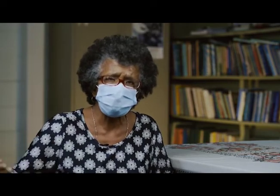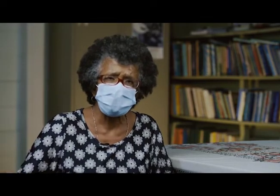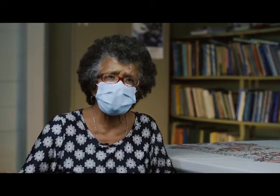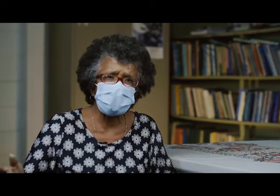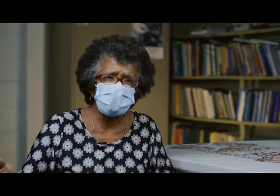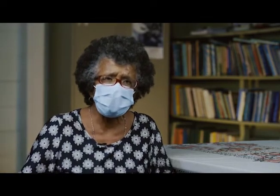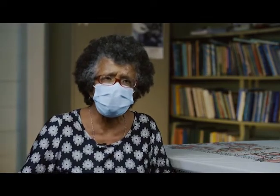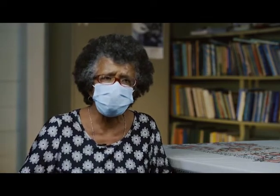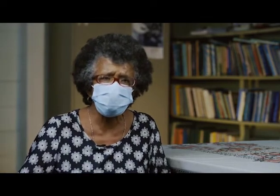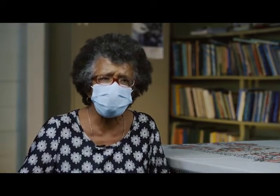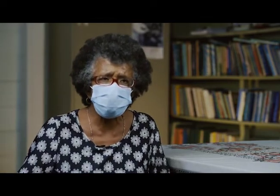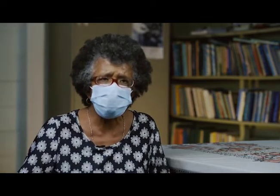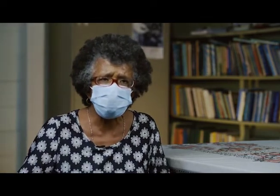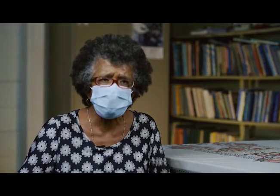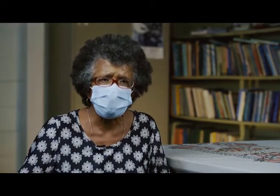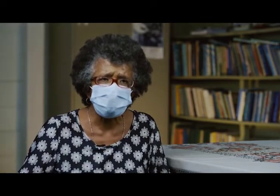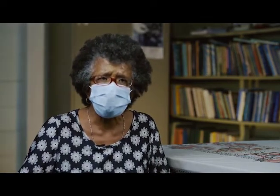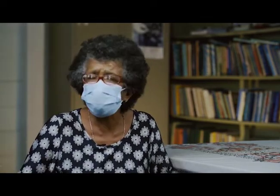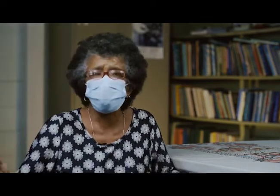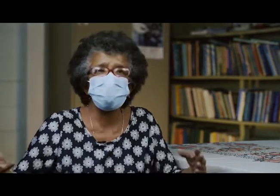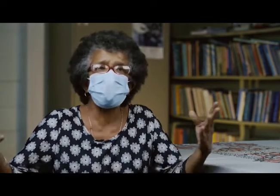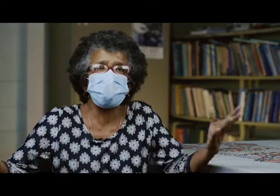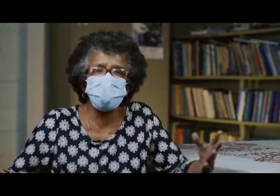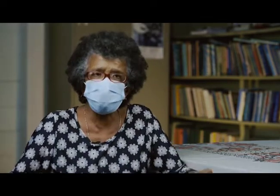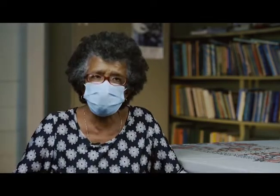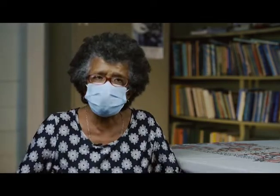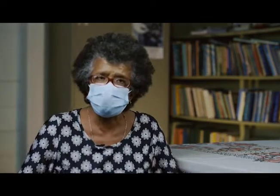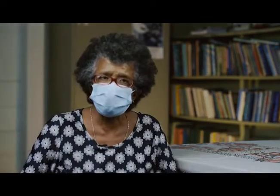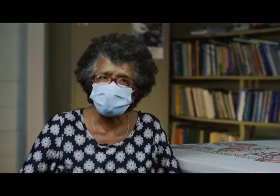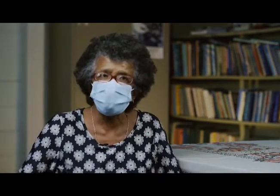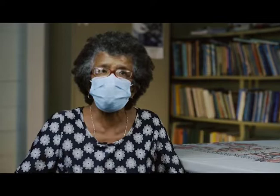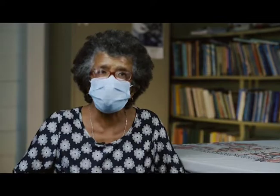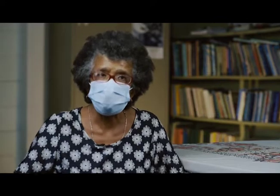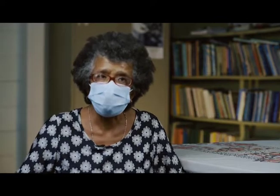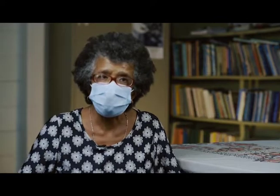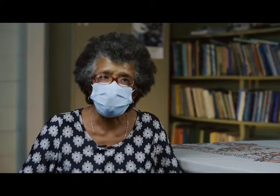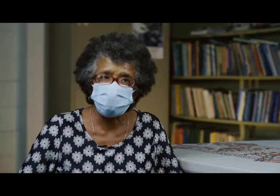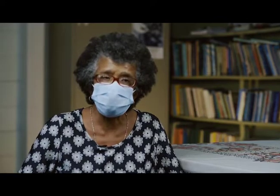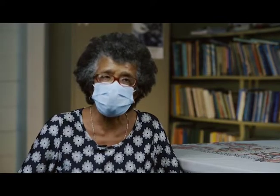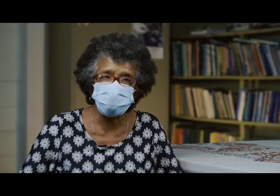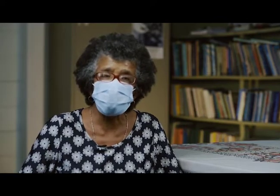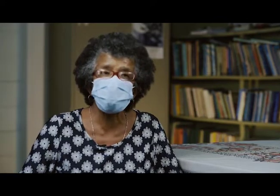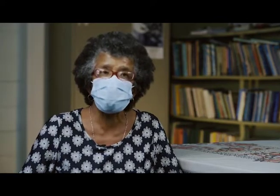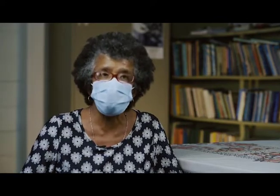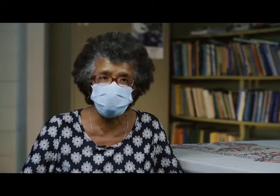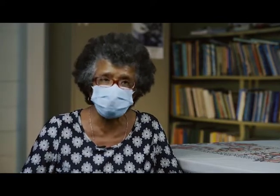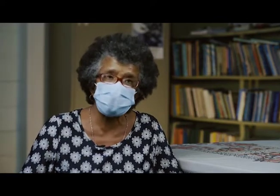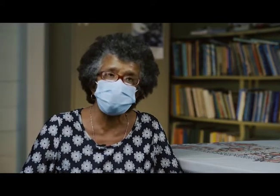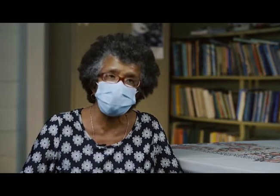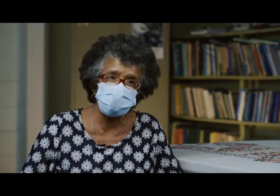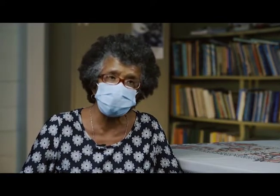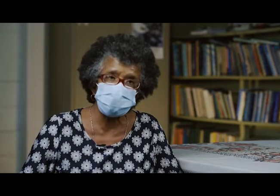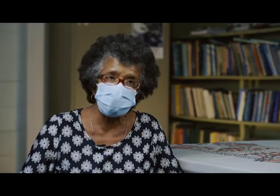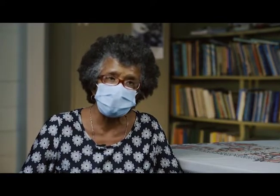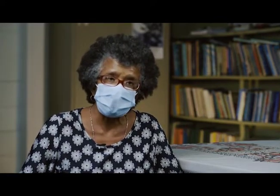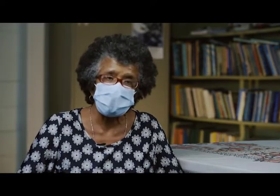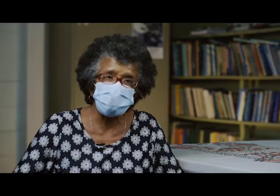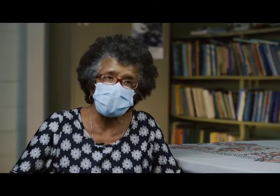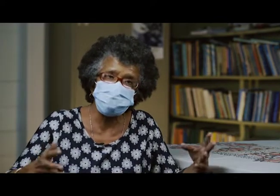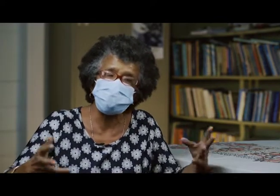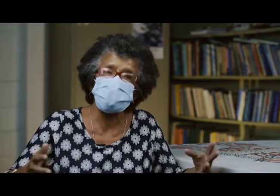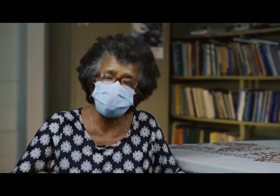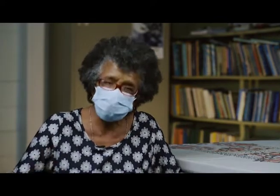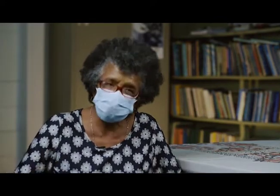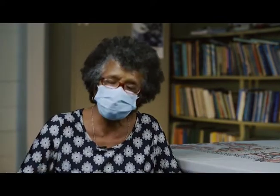vol. KKF is vol. Waar moeten we nog meer vullen? We hebben zelf nog een veldhospitaal in Wanica.